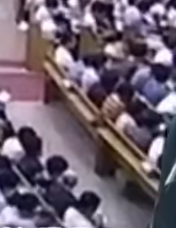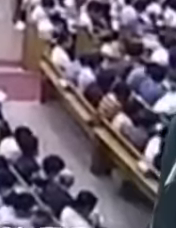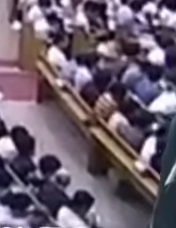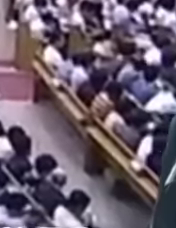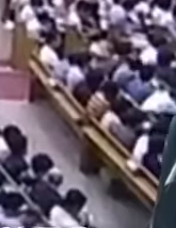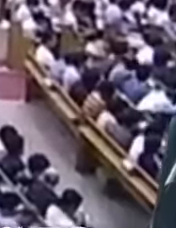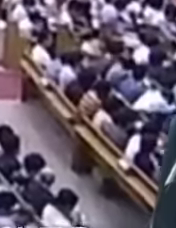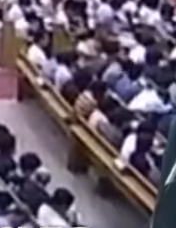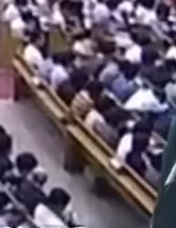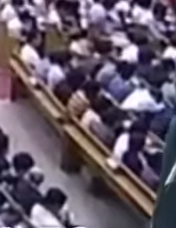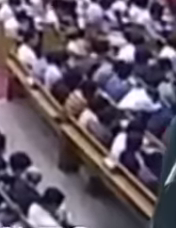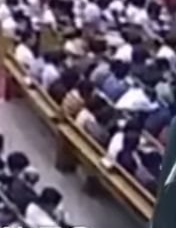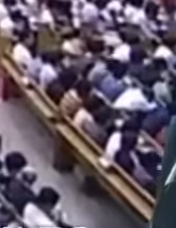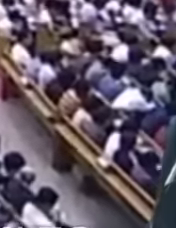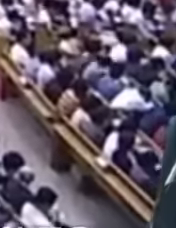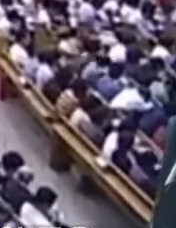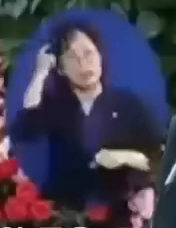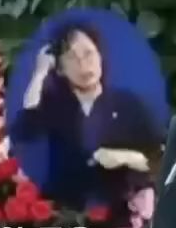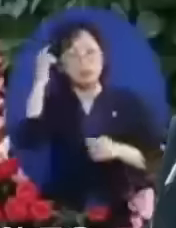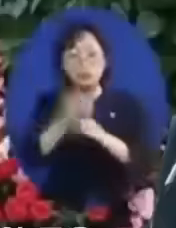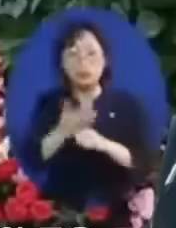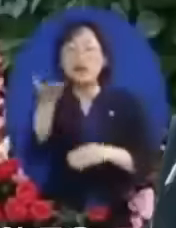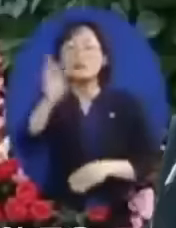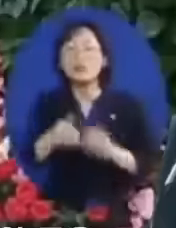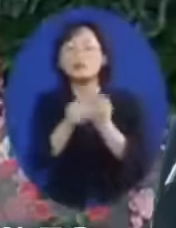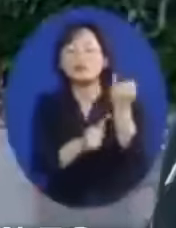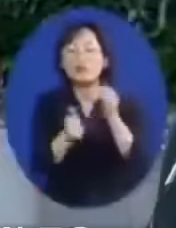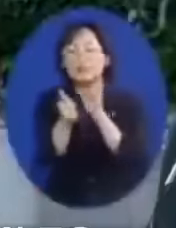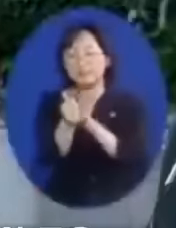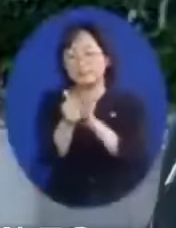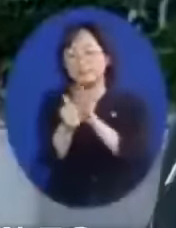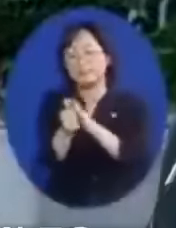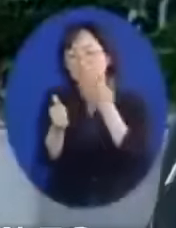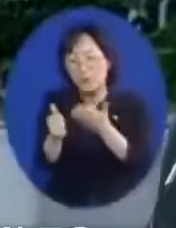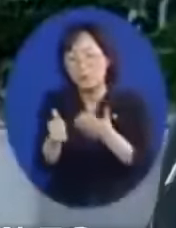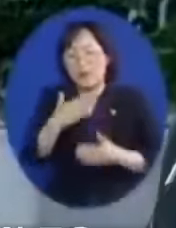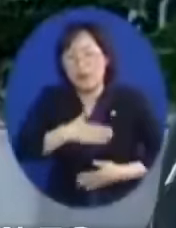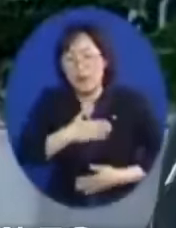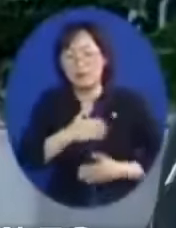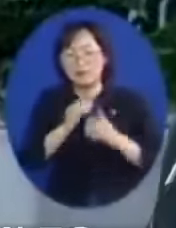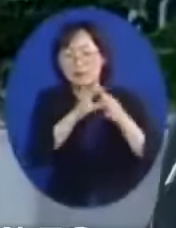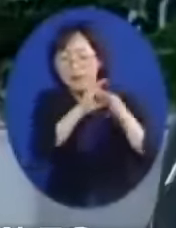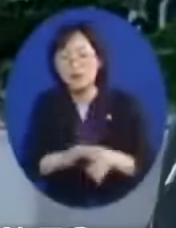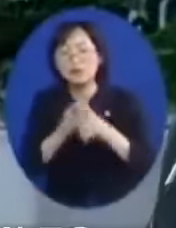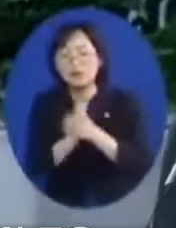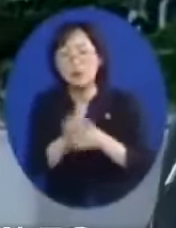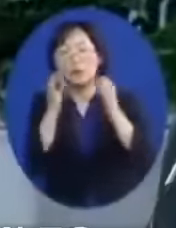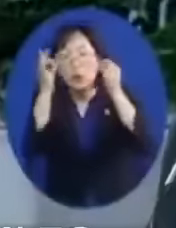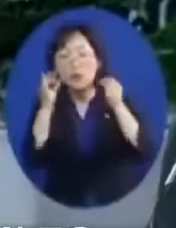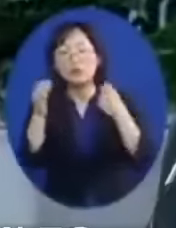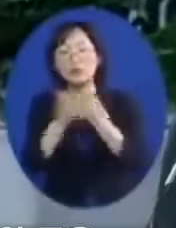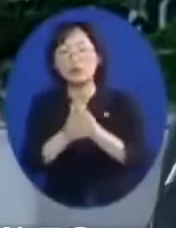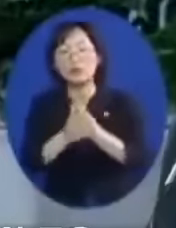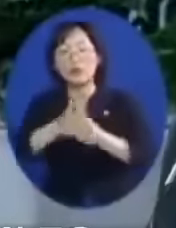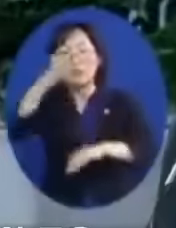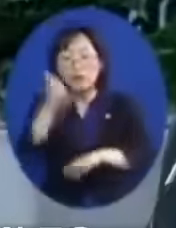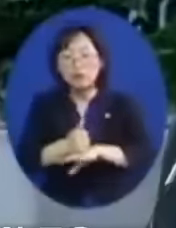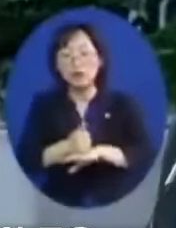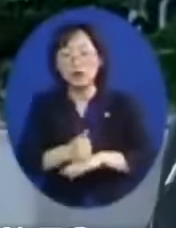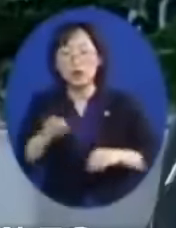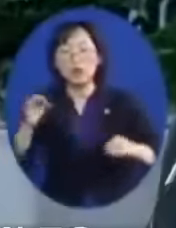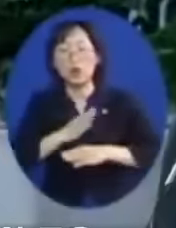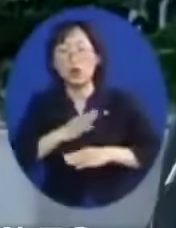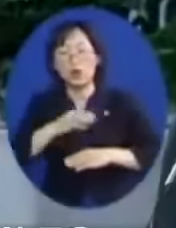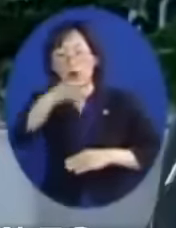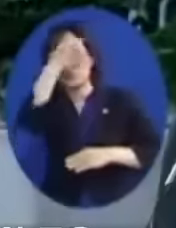부르터서 몇 번이나 좌절하고 포기하려 했지만 아내의 격려와 그 자신의 끊임없는 기도와 노력으로 결국 놀라운 예수의